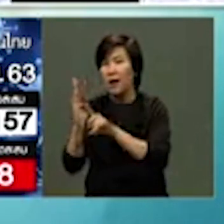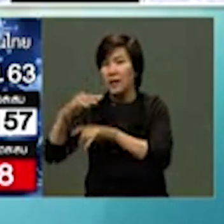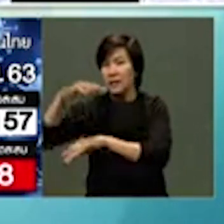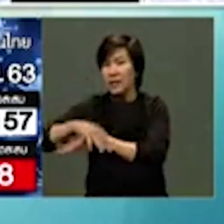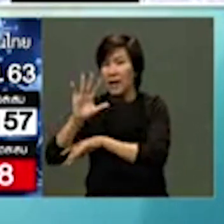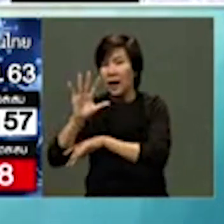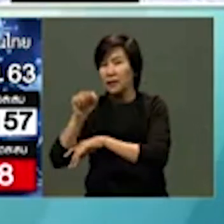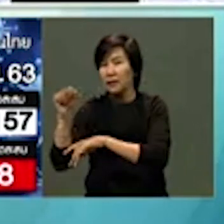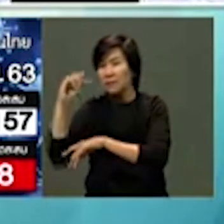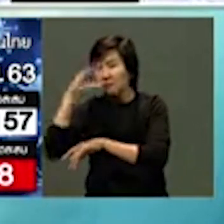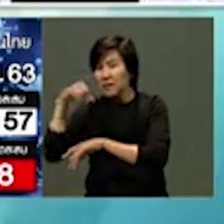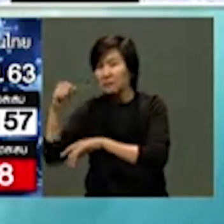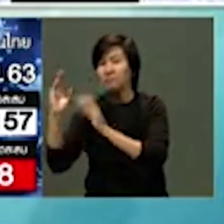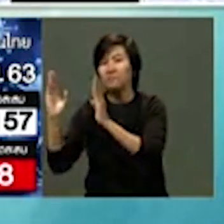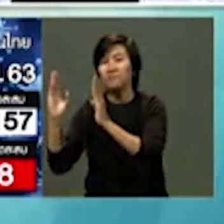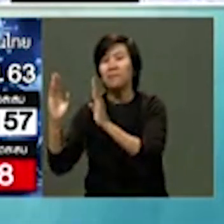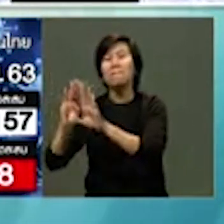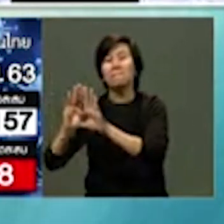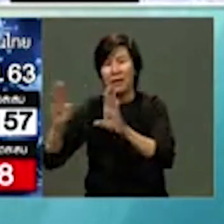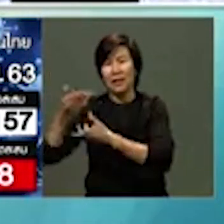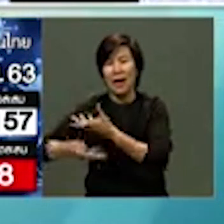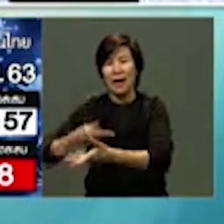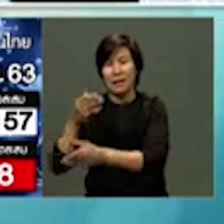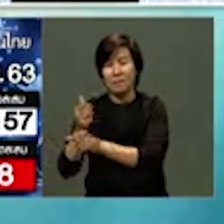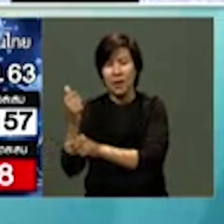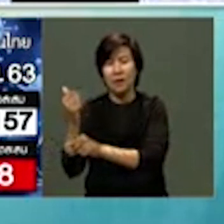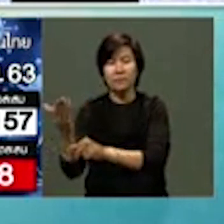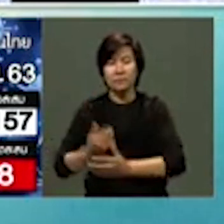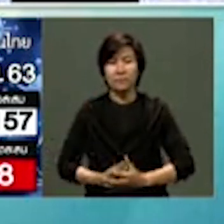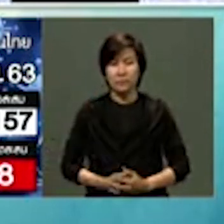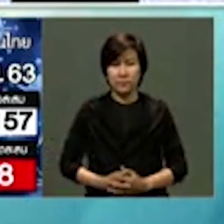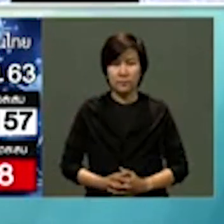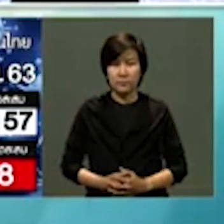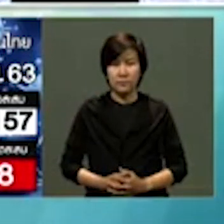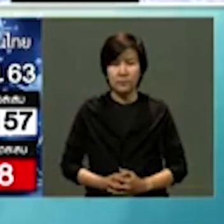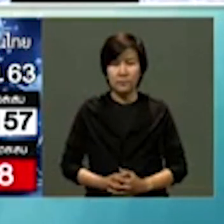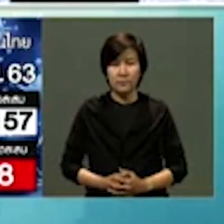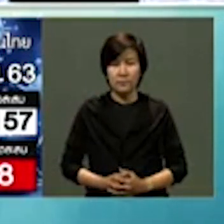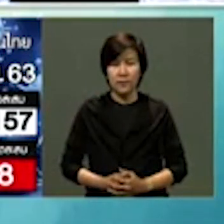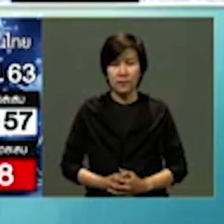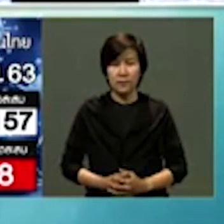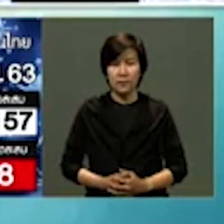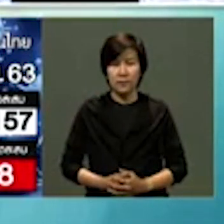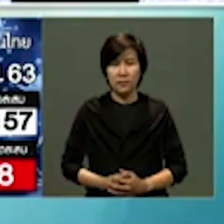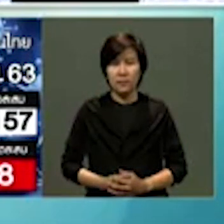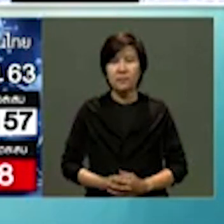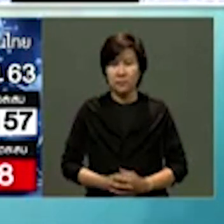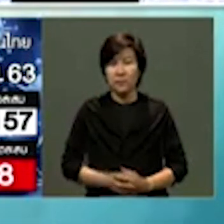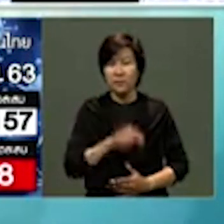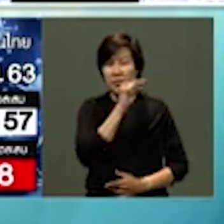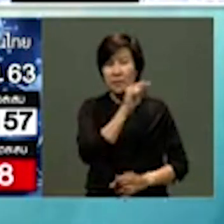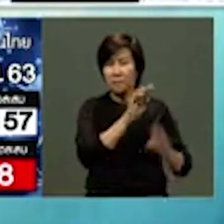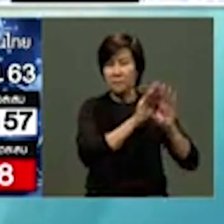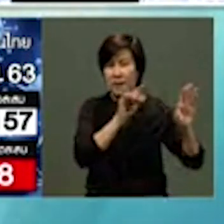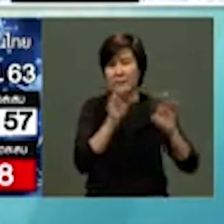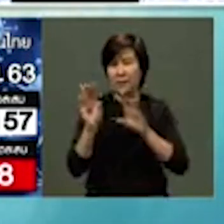างอาบน้ำทุกครั้งนะครับที่มีการใช้บริการแล้วเสร็จเว้นระยะนั่งยืนนะครับ1เมตรยกเว้